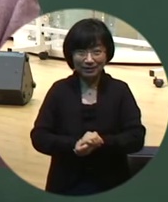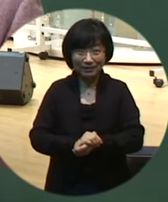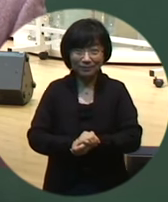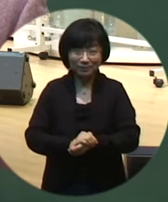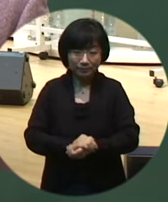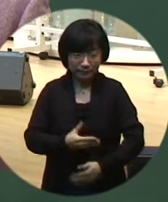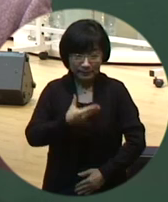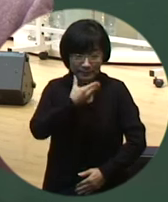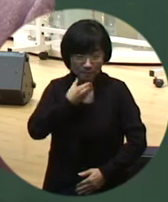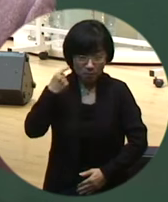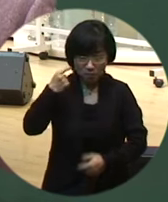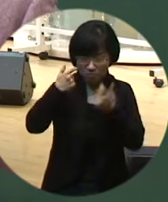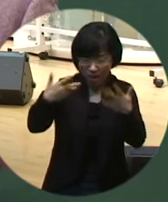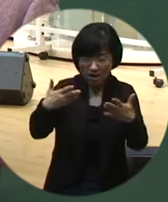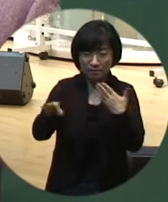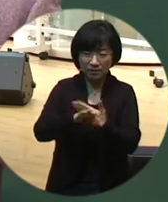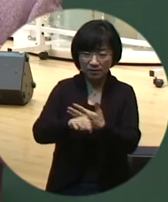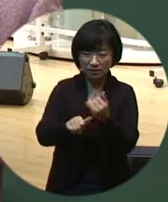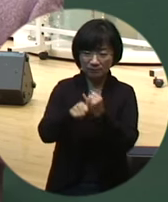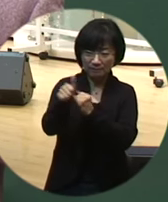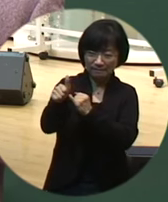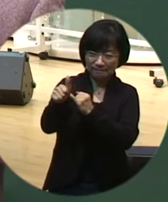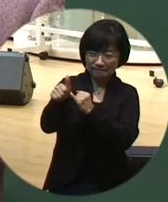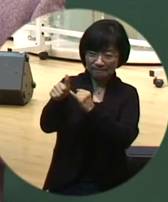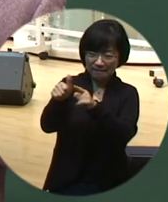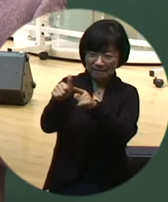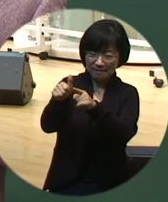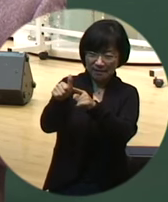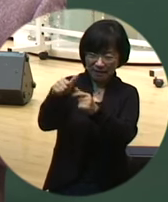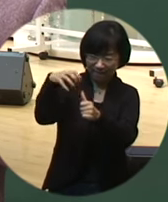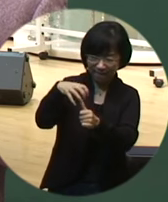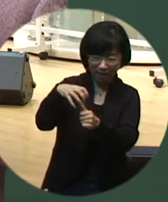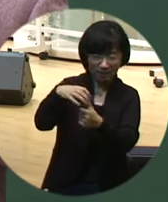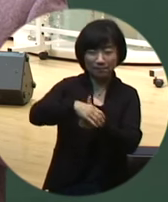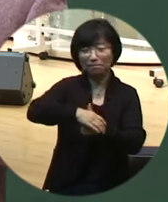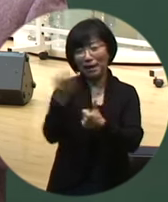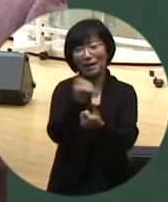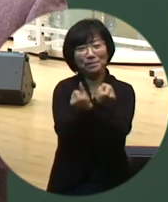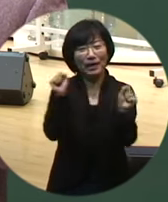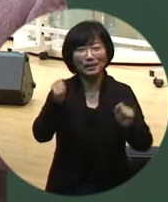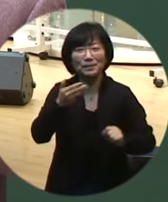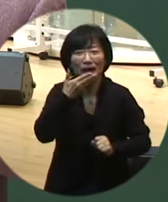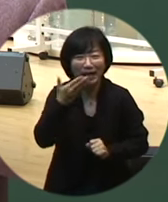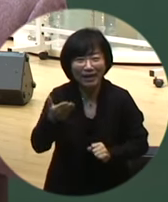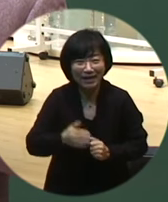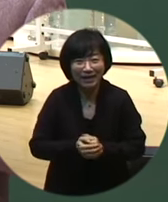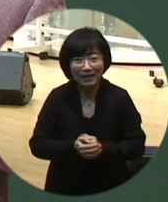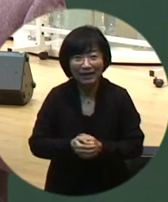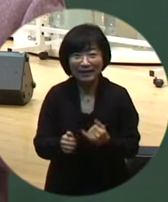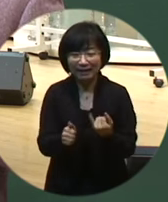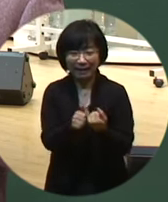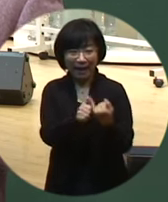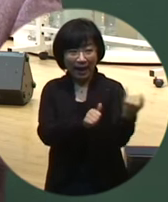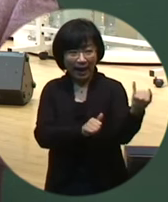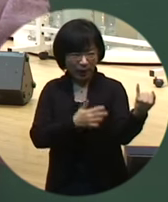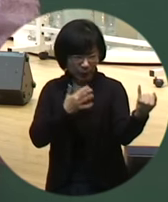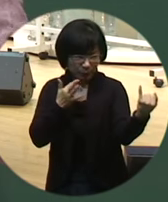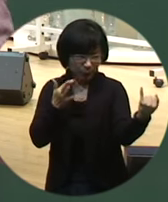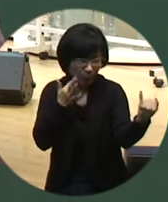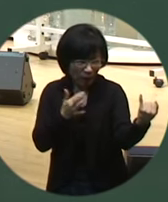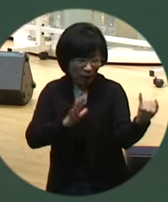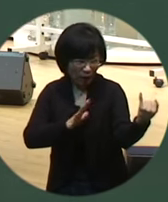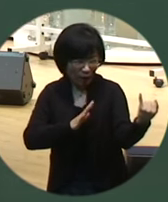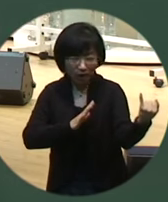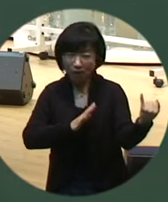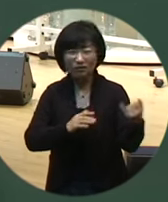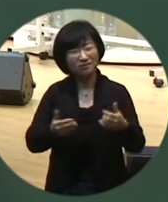남편으로부터 출이요. It's because you don't have the gospel. If you have the gospel, you can exit from your husband. 아내 독하다 상관없어요. And you say, my